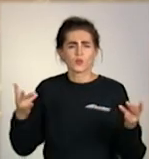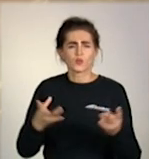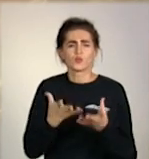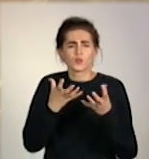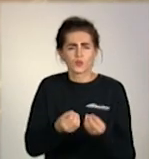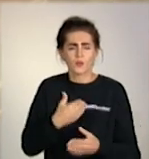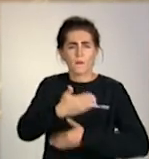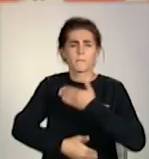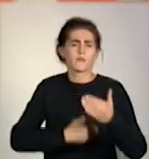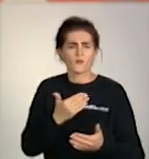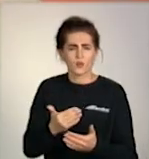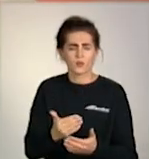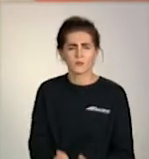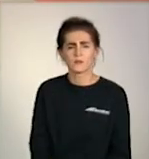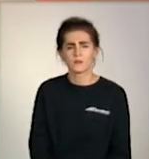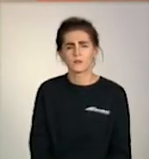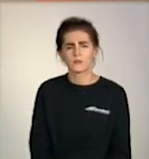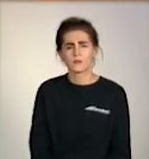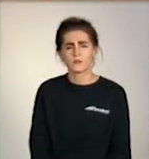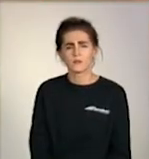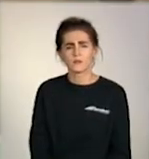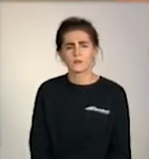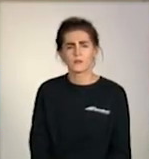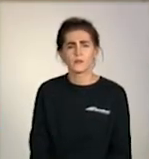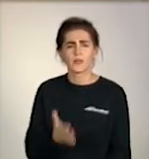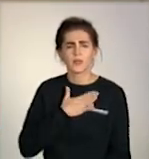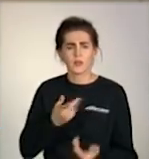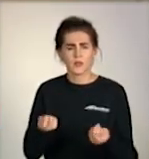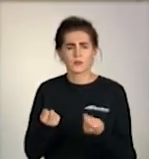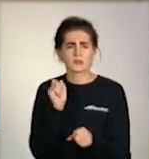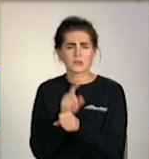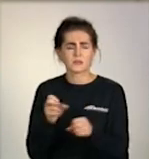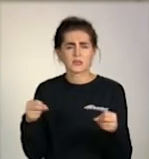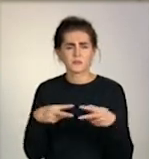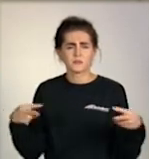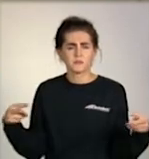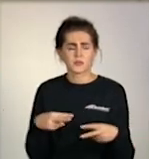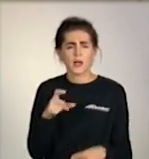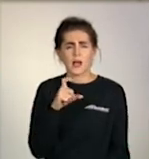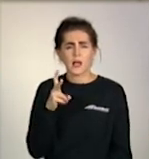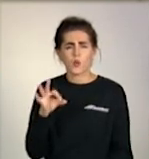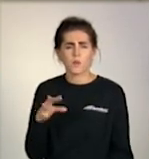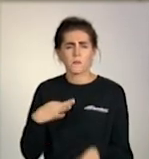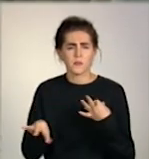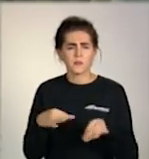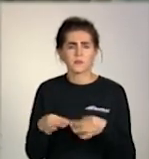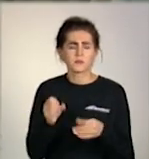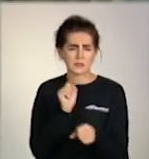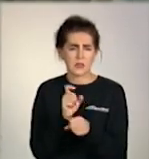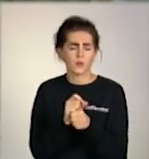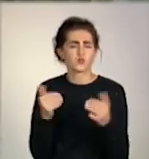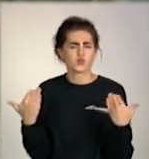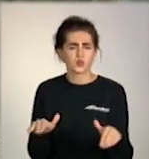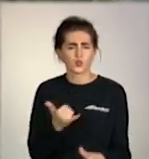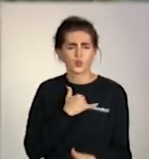за обгортку. Наше начальство заказало партію екопакетів, екоколючків, тому ми переходимо на екопакети. На даний